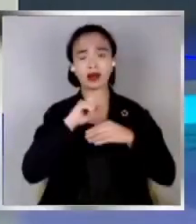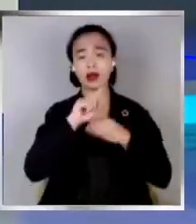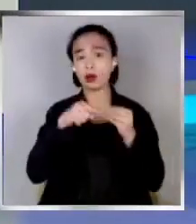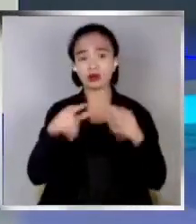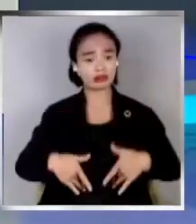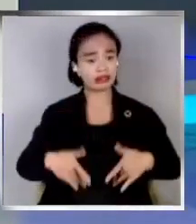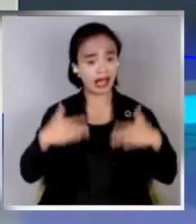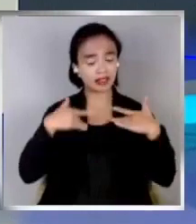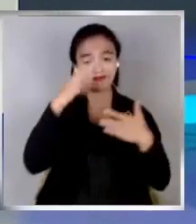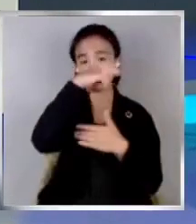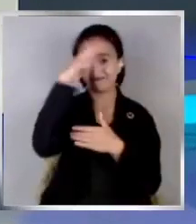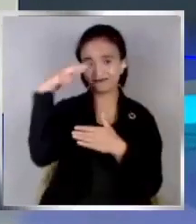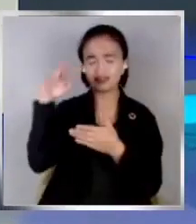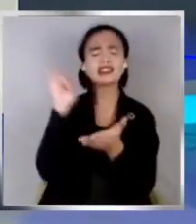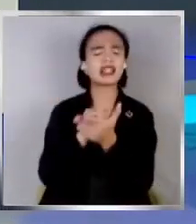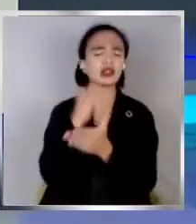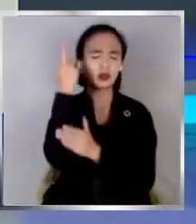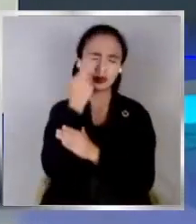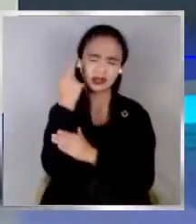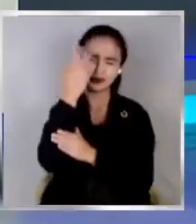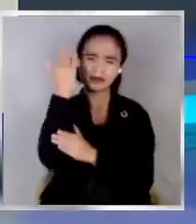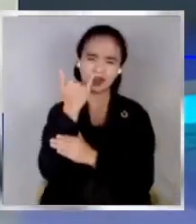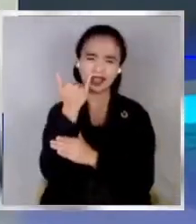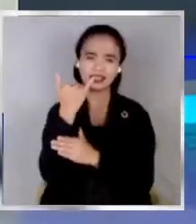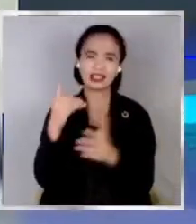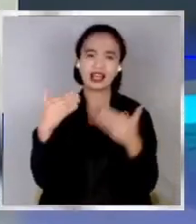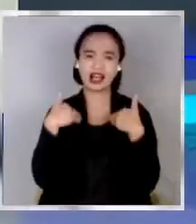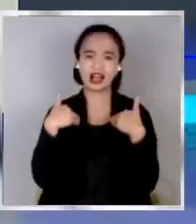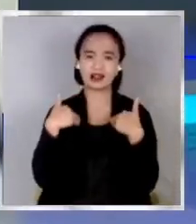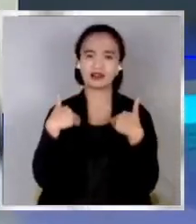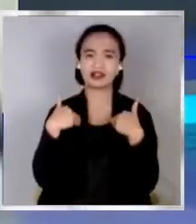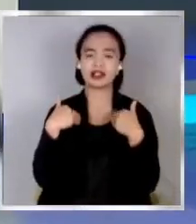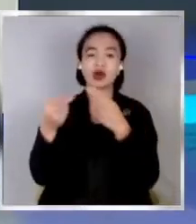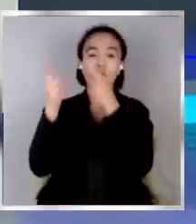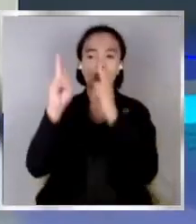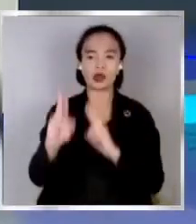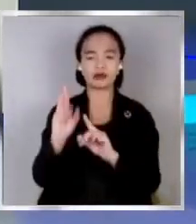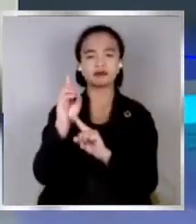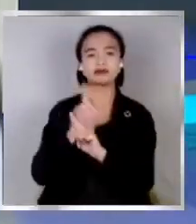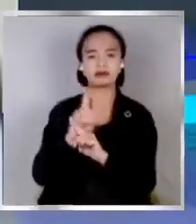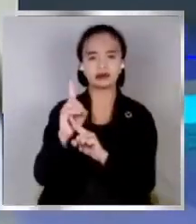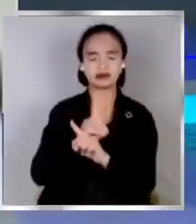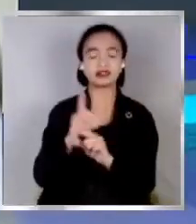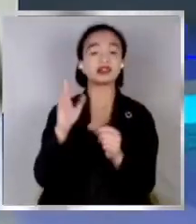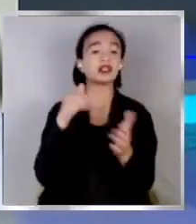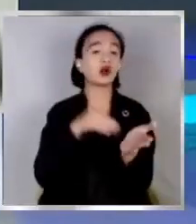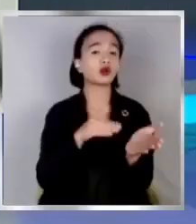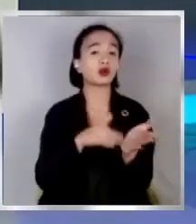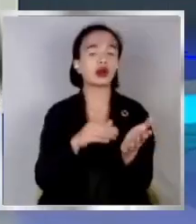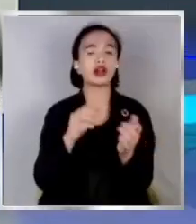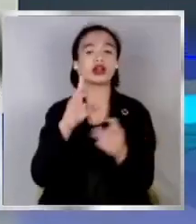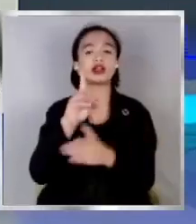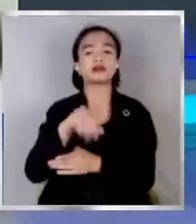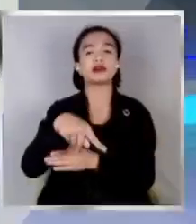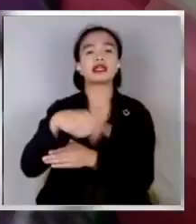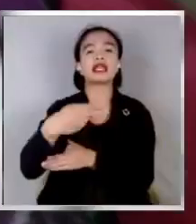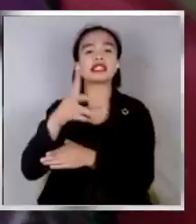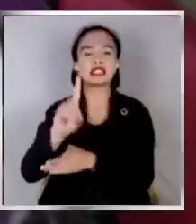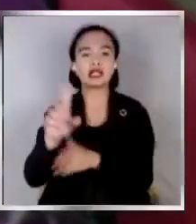yan sa mga dahilan kaya ginawaran siya ng honorary degree, Doctor of Laws ng University of the Philippines.